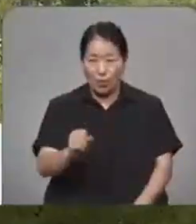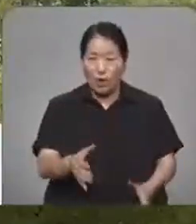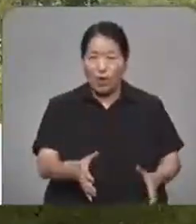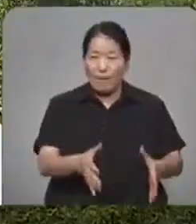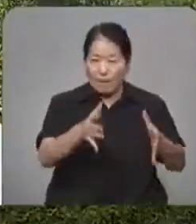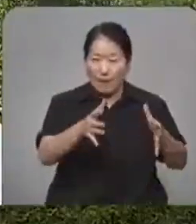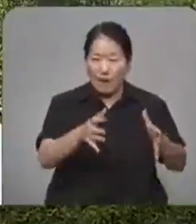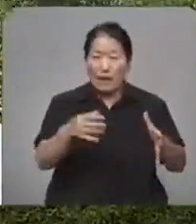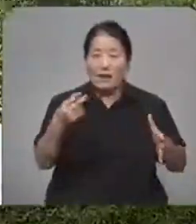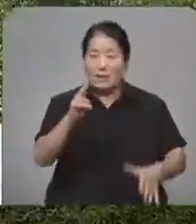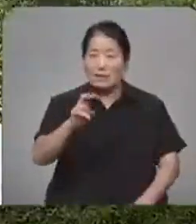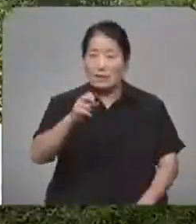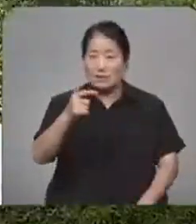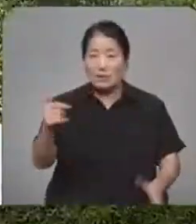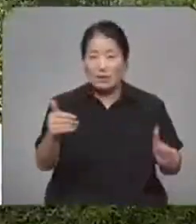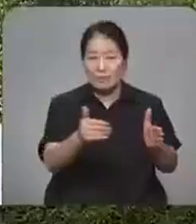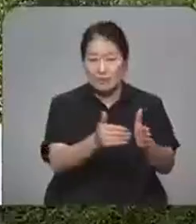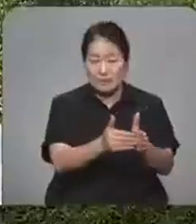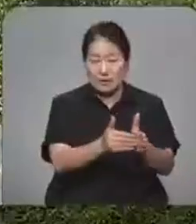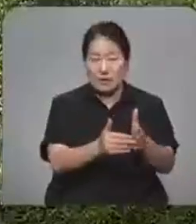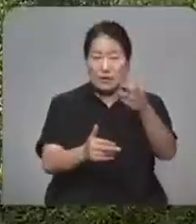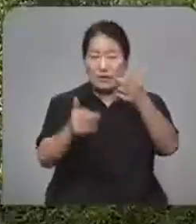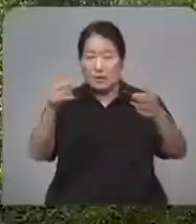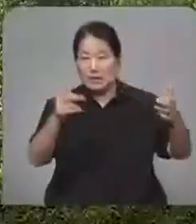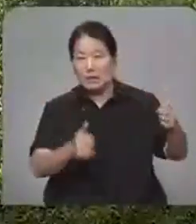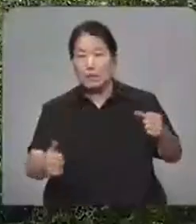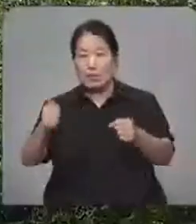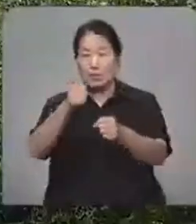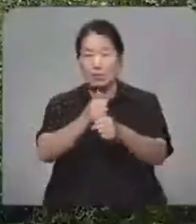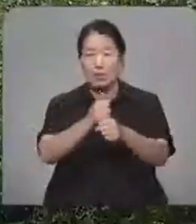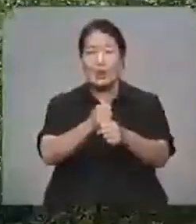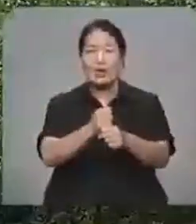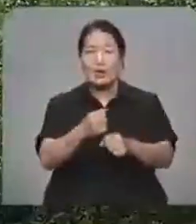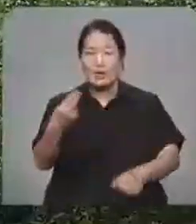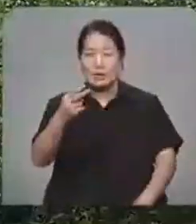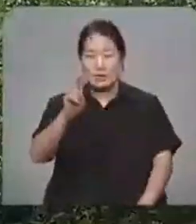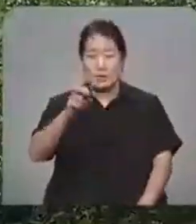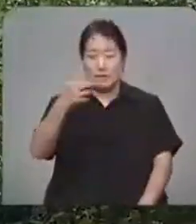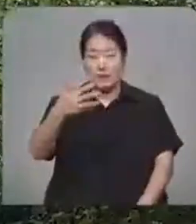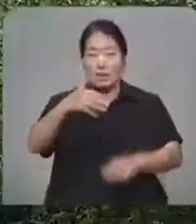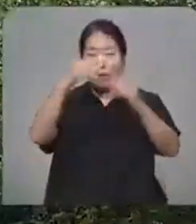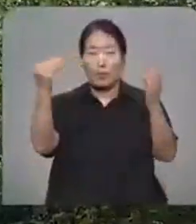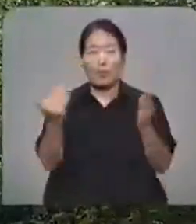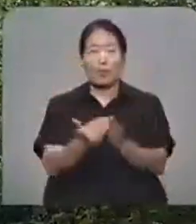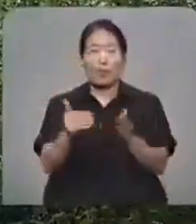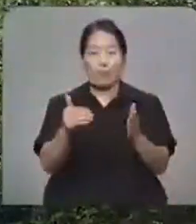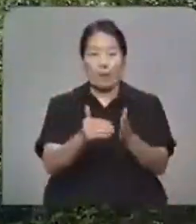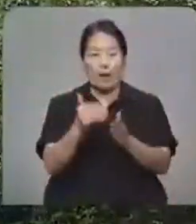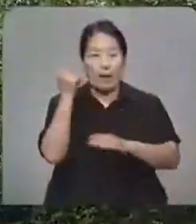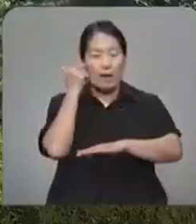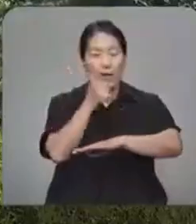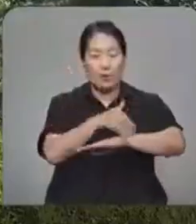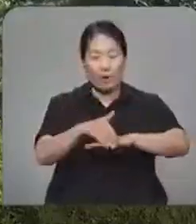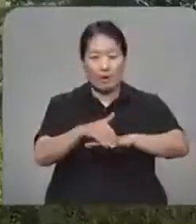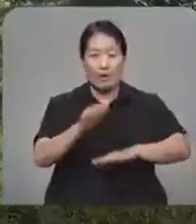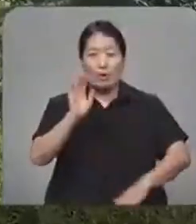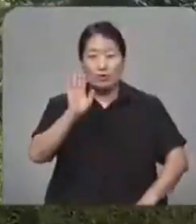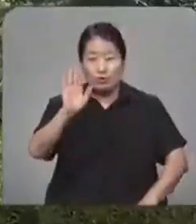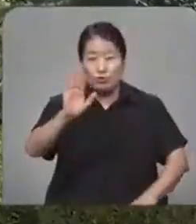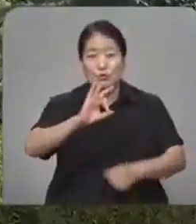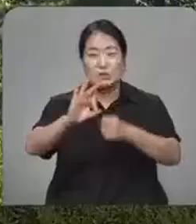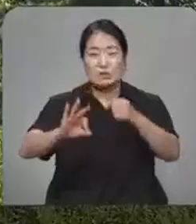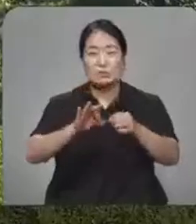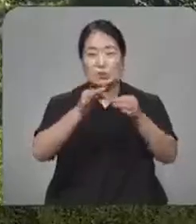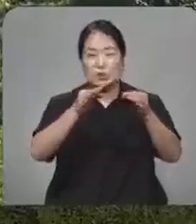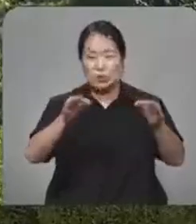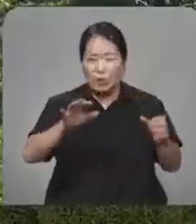사업은 2026년까지 산림 복구 사업은 2028년까지 모두 끝낼 예정입니다. 그 뒤로는 10년 동안 복구 사업